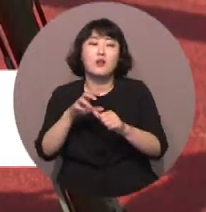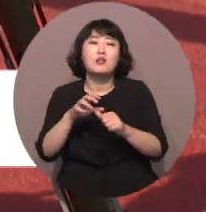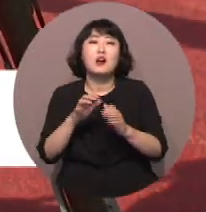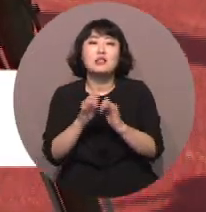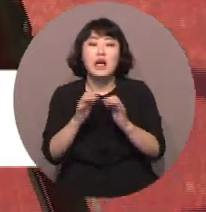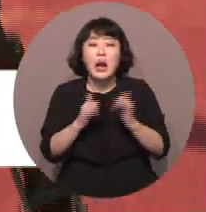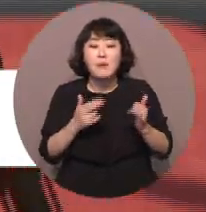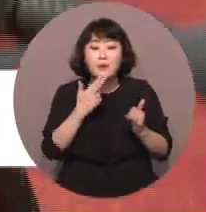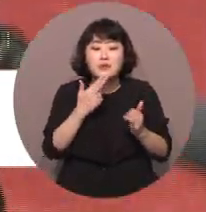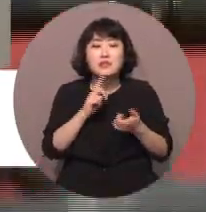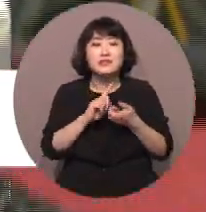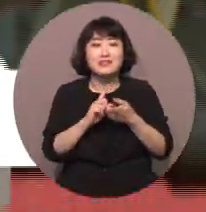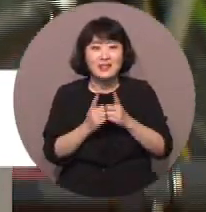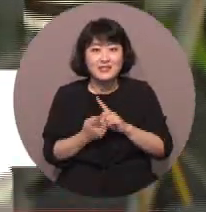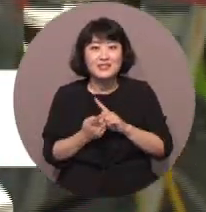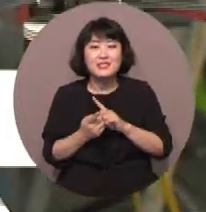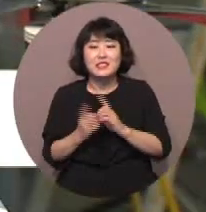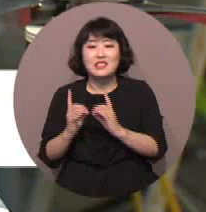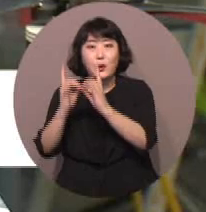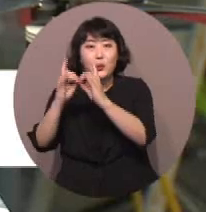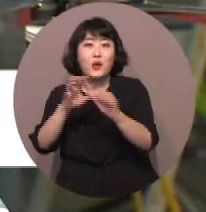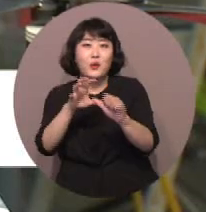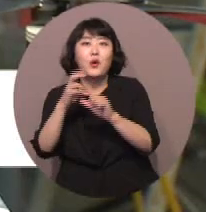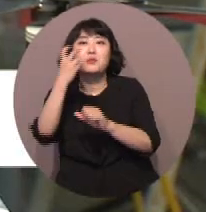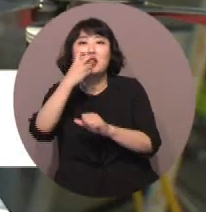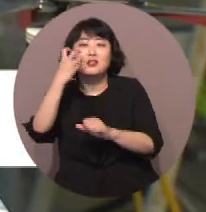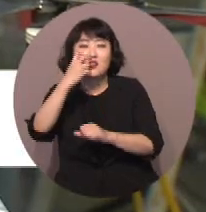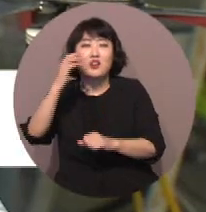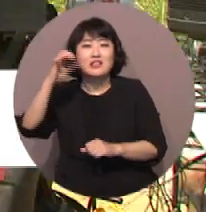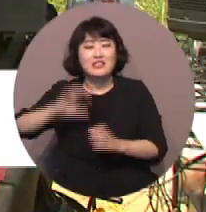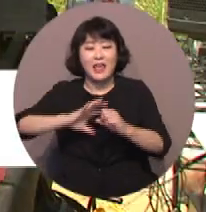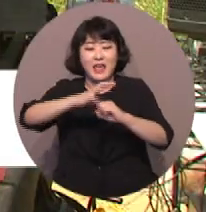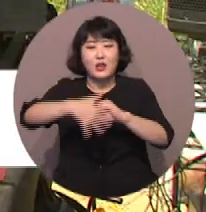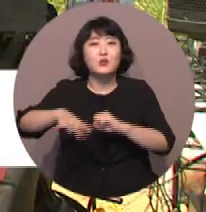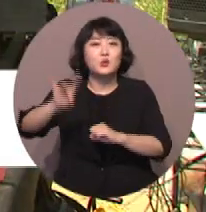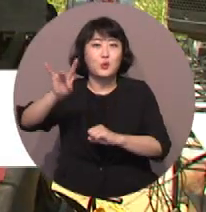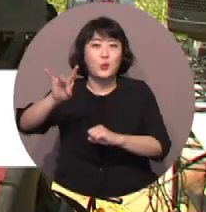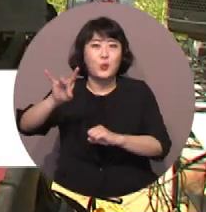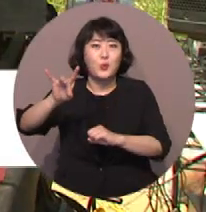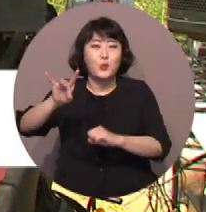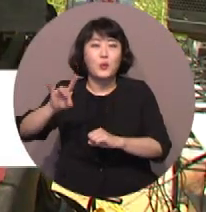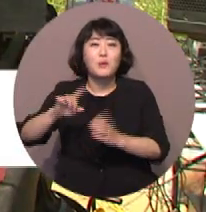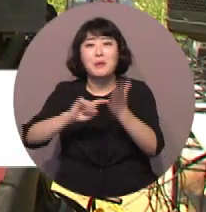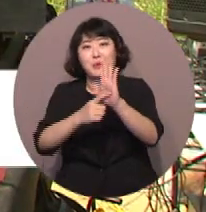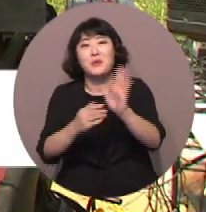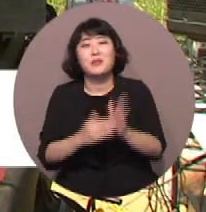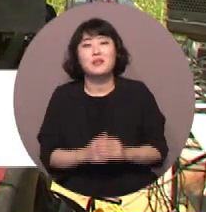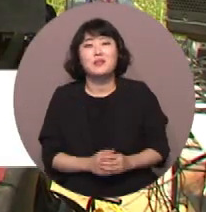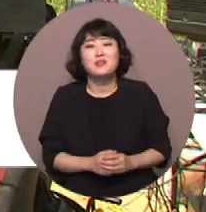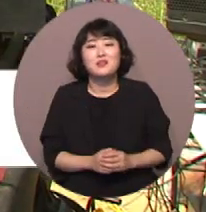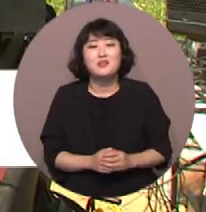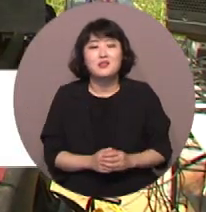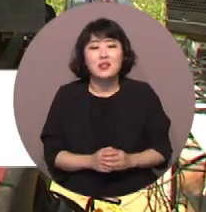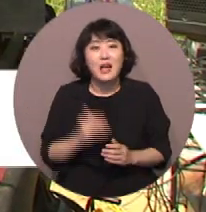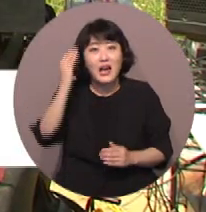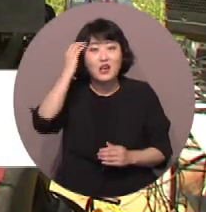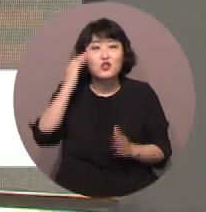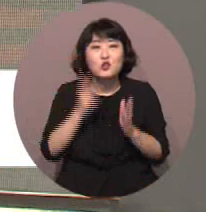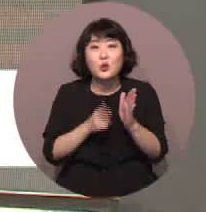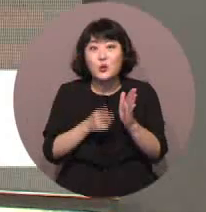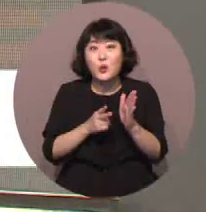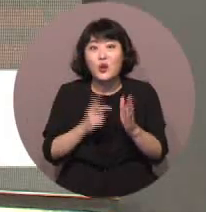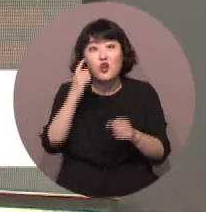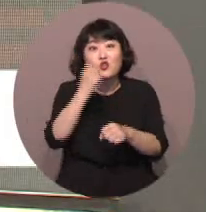있 세계 최초로 국내에서 선보였습니다 한국철도기술연구원 은 철도 시설물의 상태를